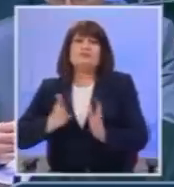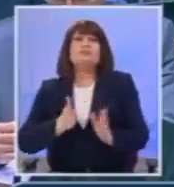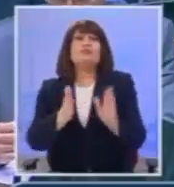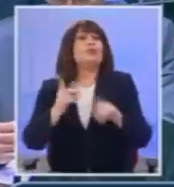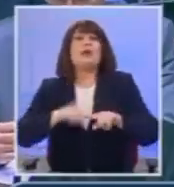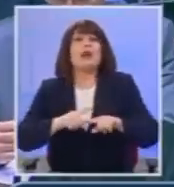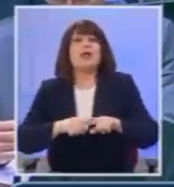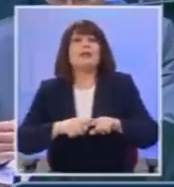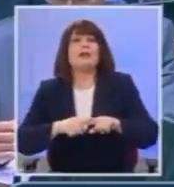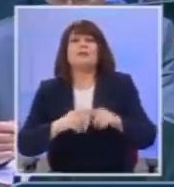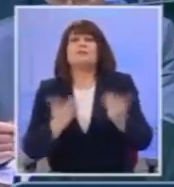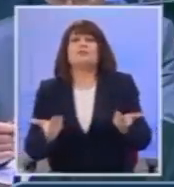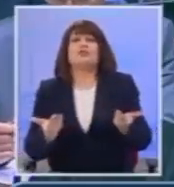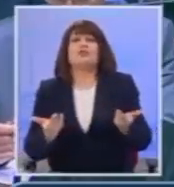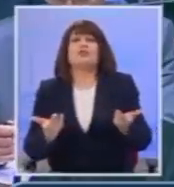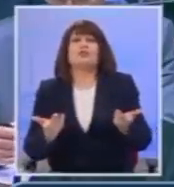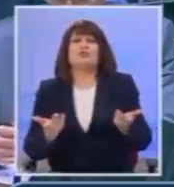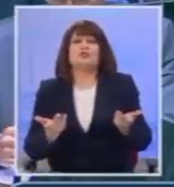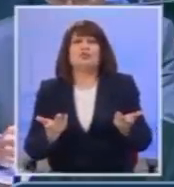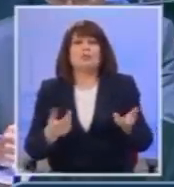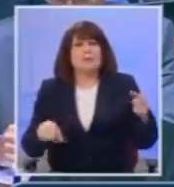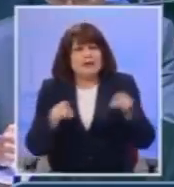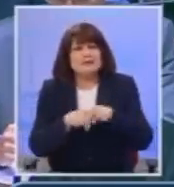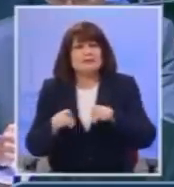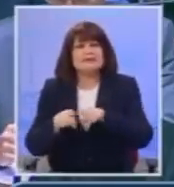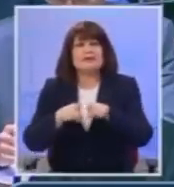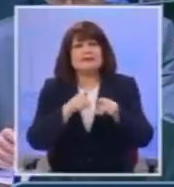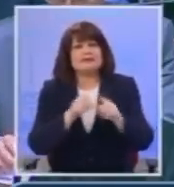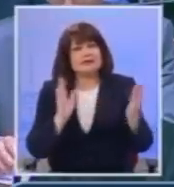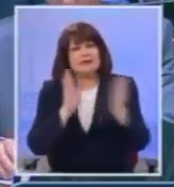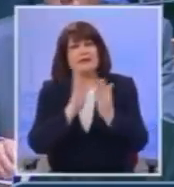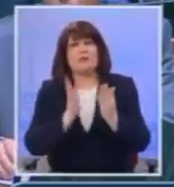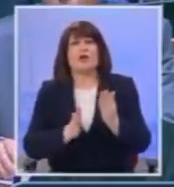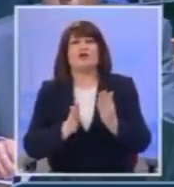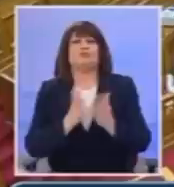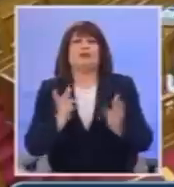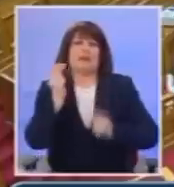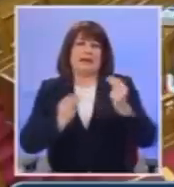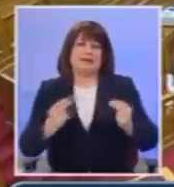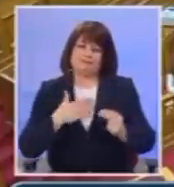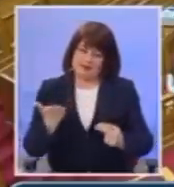μία σύνθεση που θα επιτρέψει να αντιμετωπίσουμε τα μεγάλα προβλήματα της παιδείας. Ευχαριστώ.